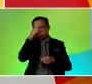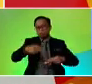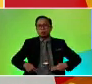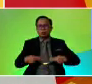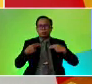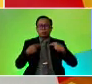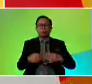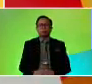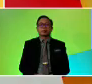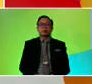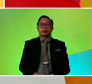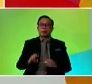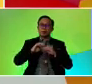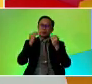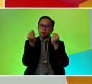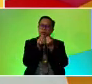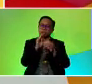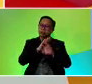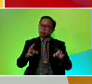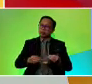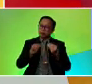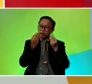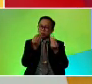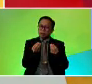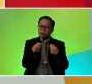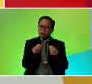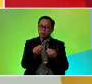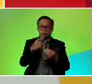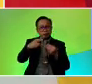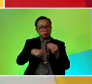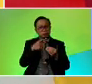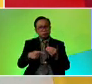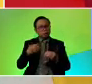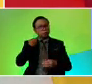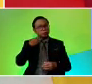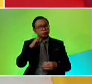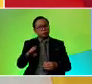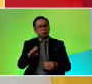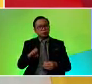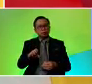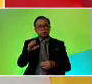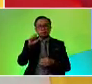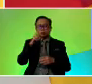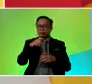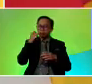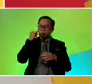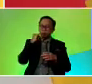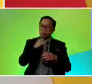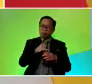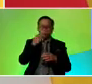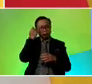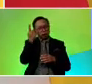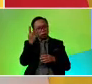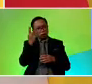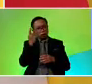prosesnya masyarakat kurang diberi pendedahan Oke mengenai ekspektasi dan juga kurang sensitivity menjadikan